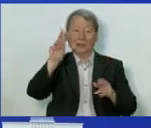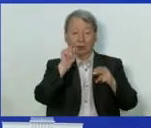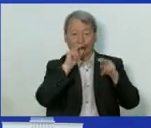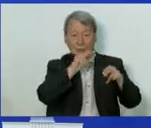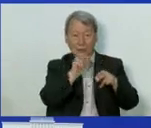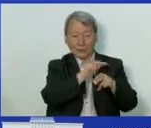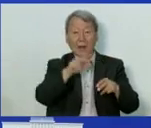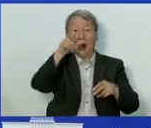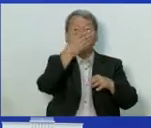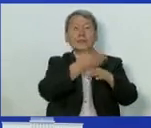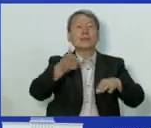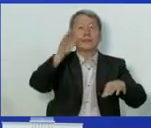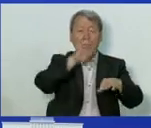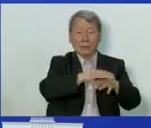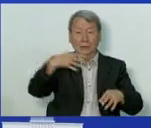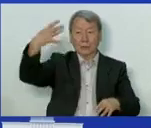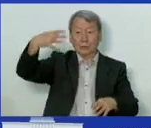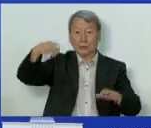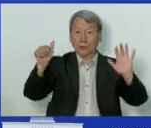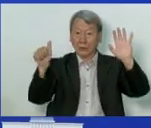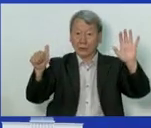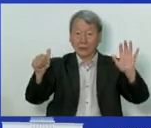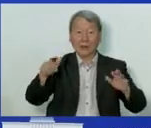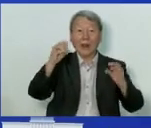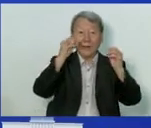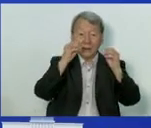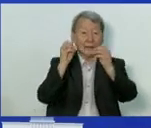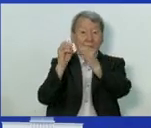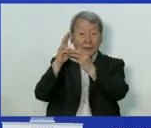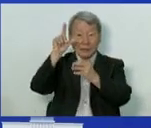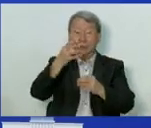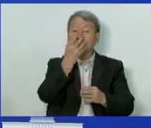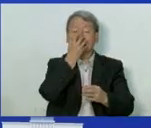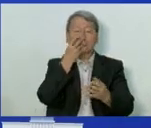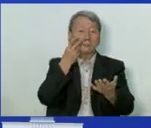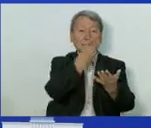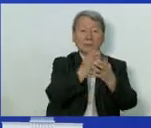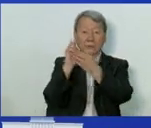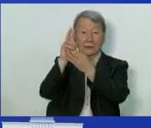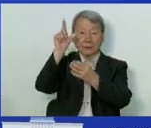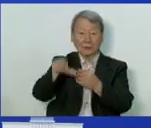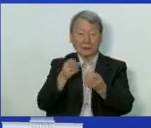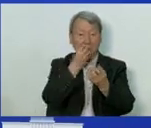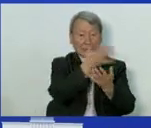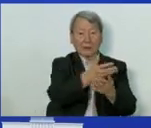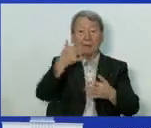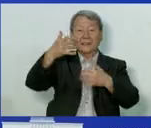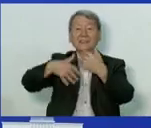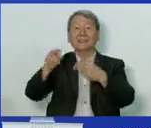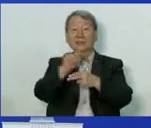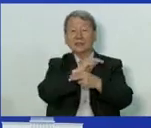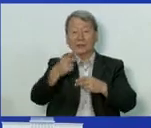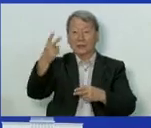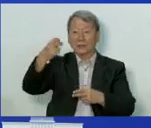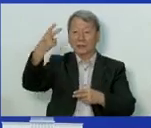пациента. Из них тяжелое состояние 46, 12 человек находятся в реанимации. Средней